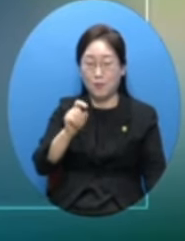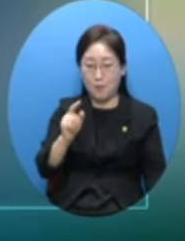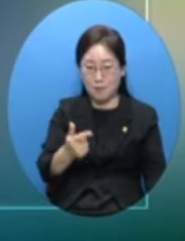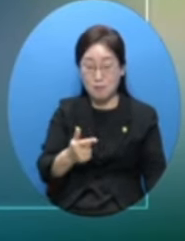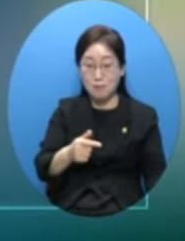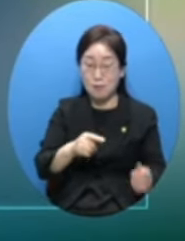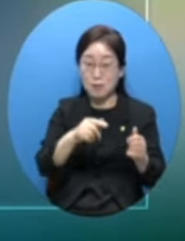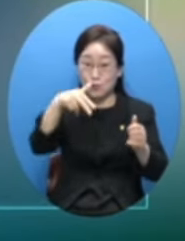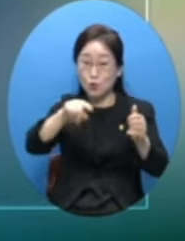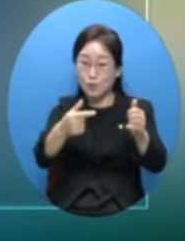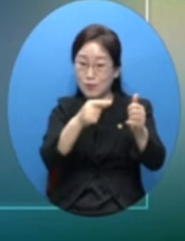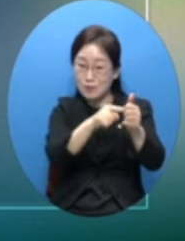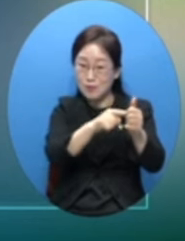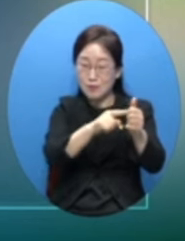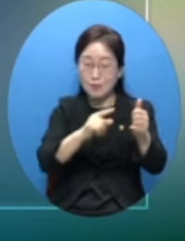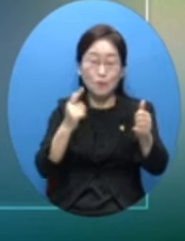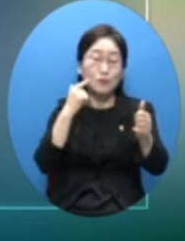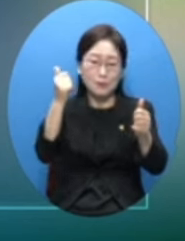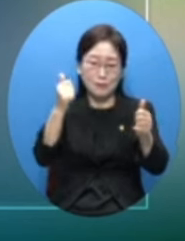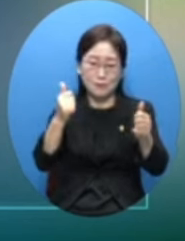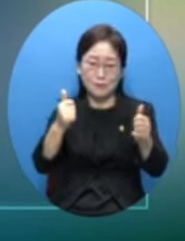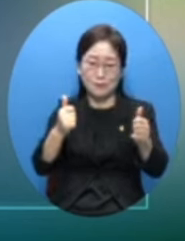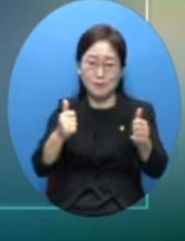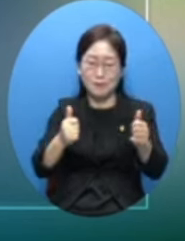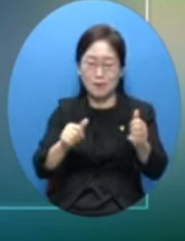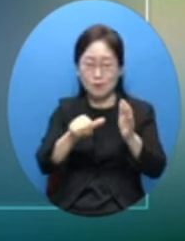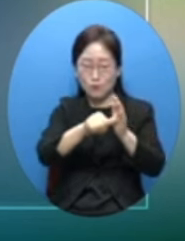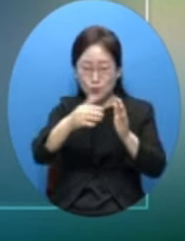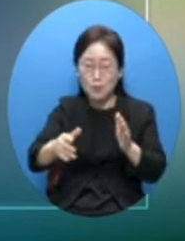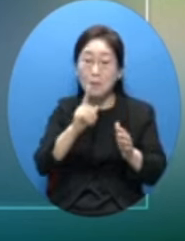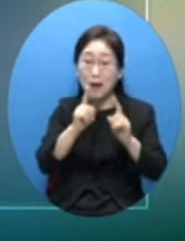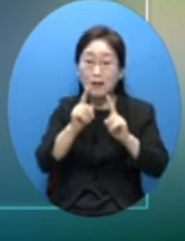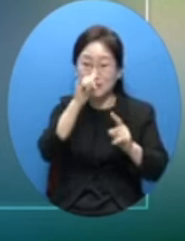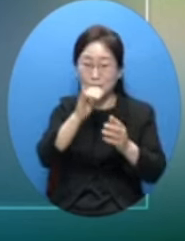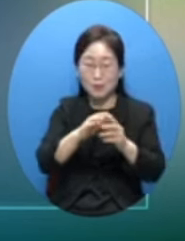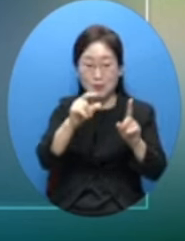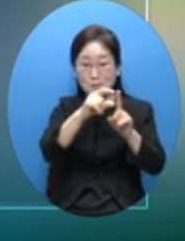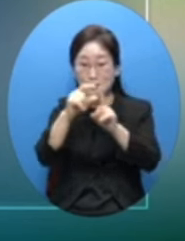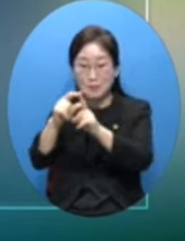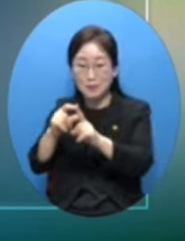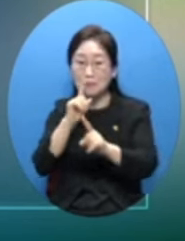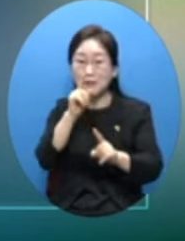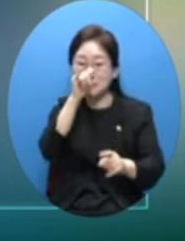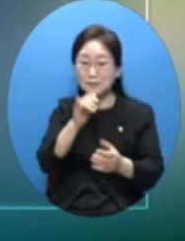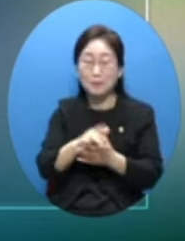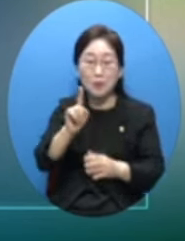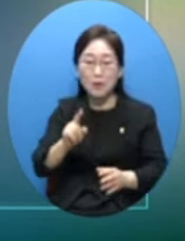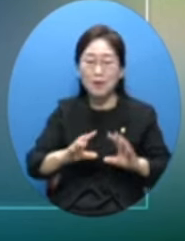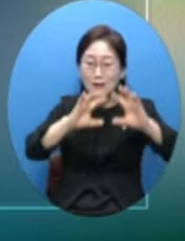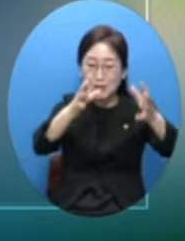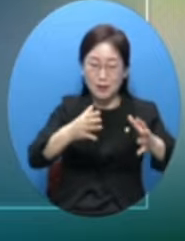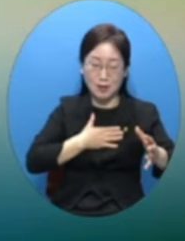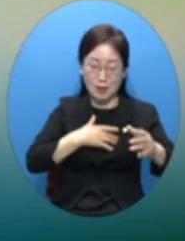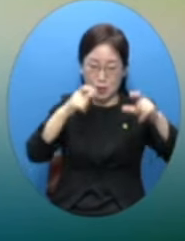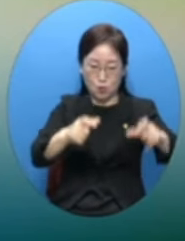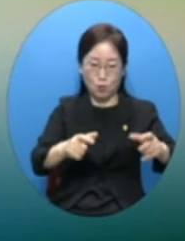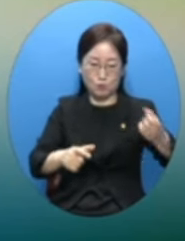생활단에 남긴 유명한 세 마디의 말이 있습니다. 세계는 나의